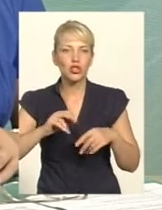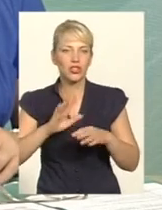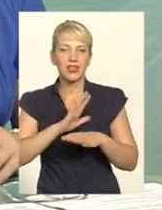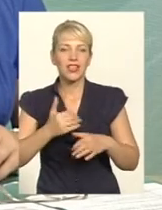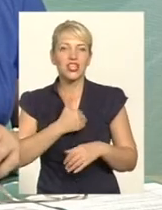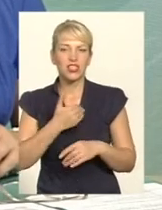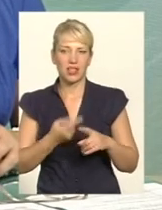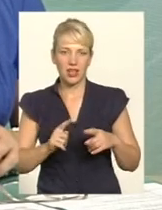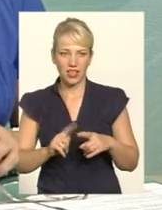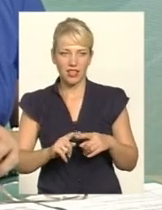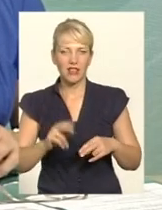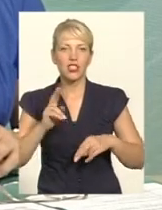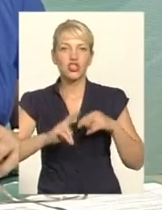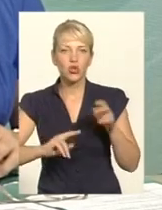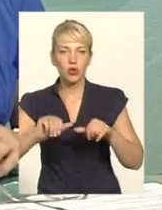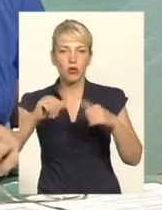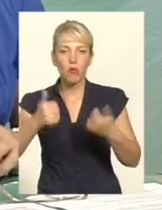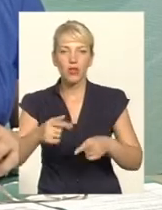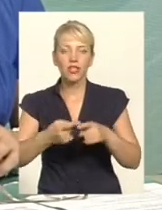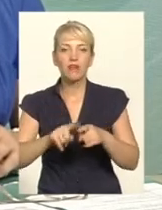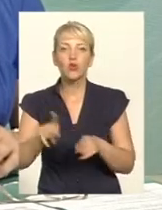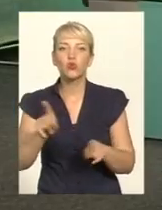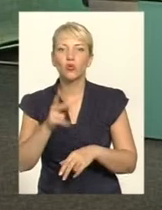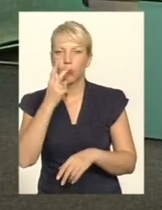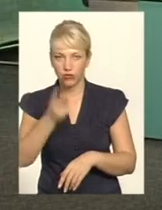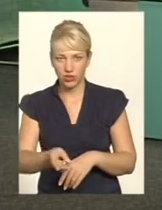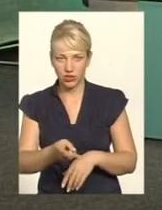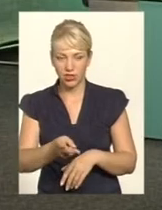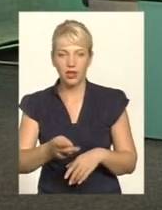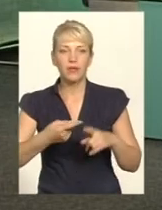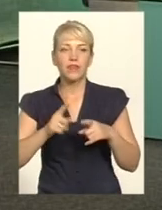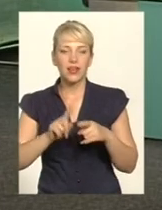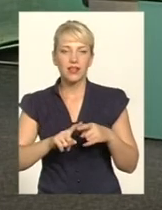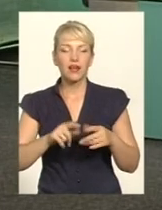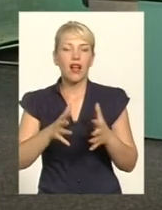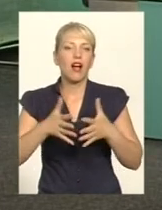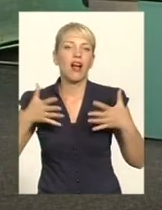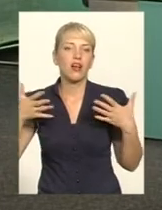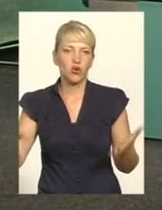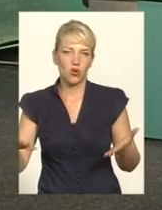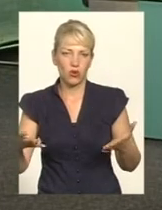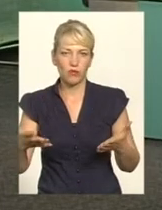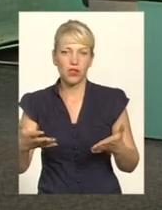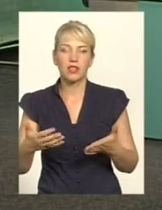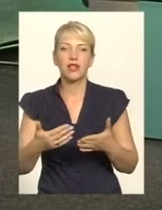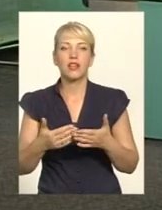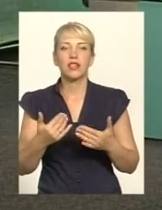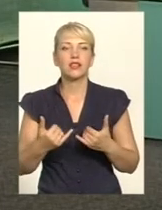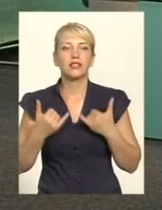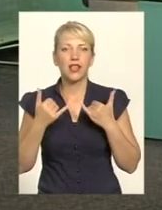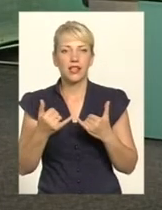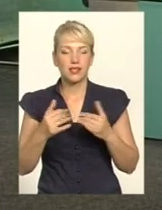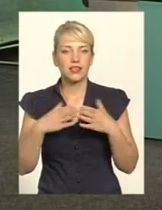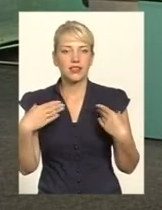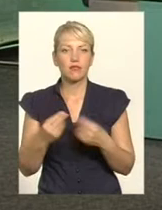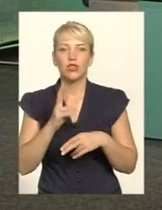строит модель под тому, что он увидел. Поэтому это еще огромный пласт для тех семей, которые